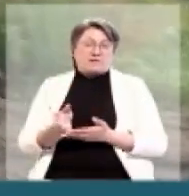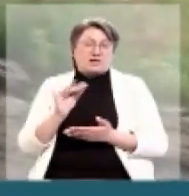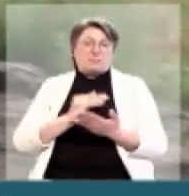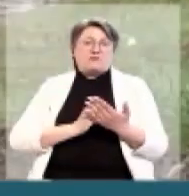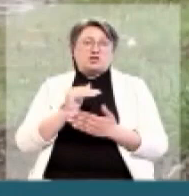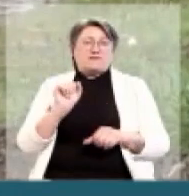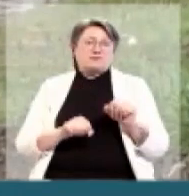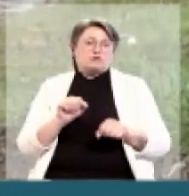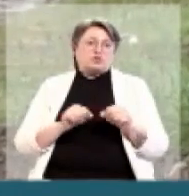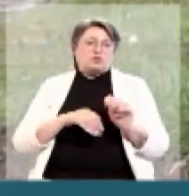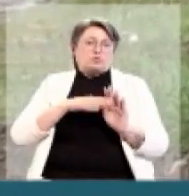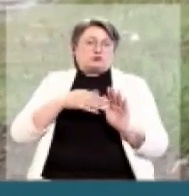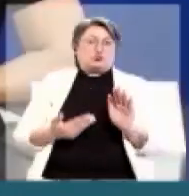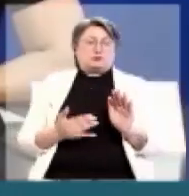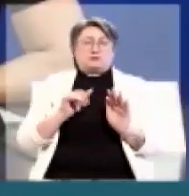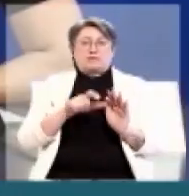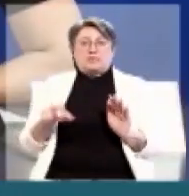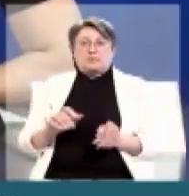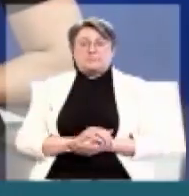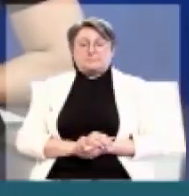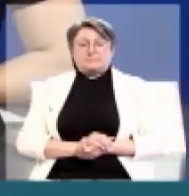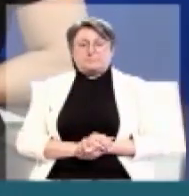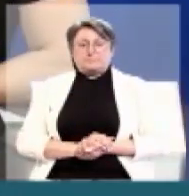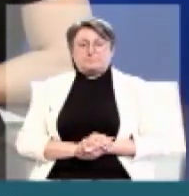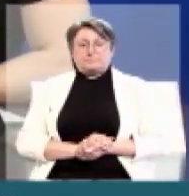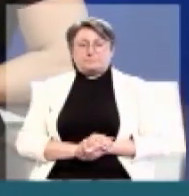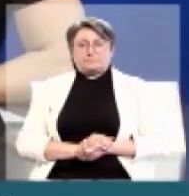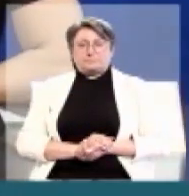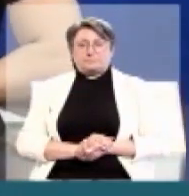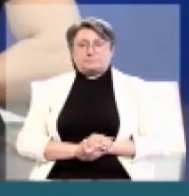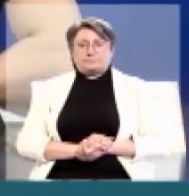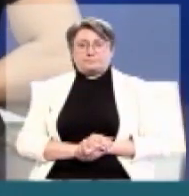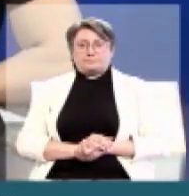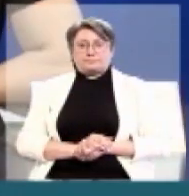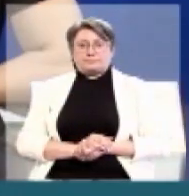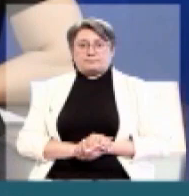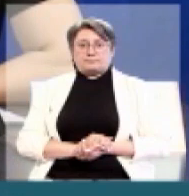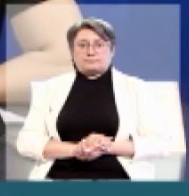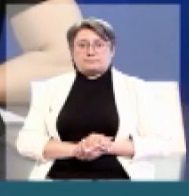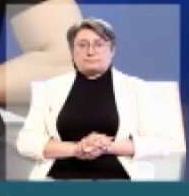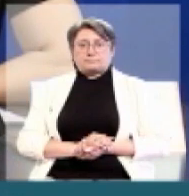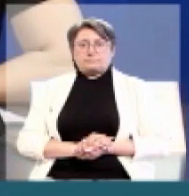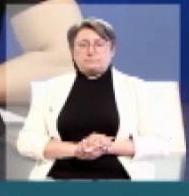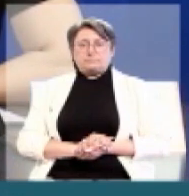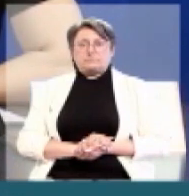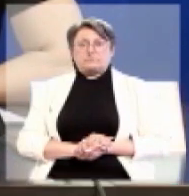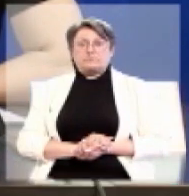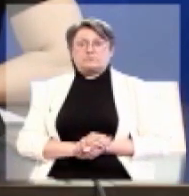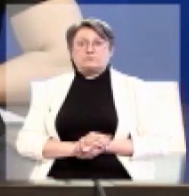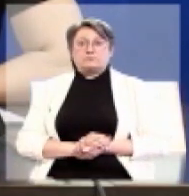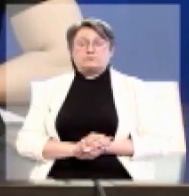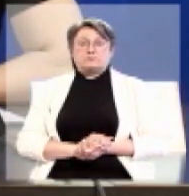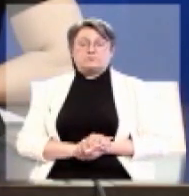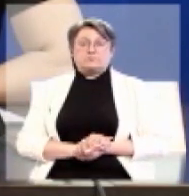жұмыстар жүргізілуде, деді аудан әкімі. Таза ауыз сумен қамтамасыз ету бойынша жалпы құны 775 миллион теңге құрайтын екі